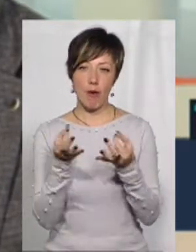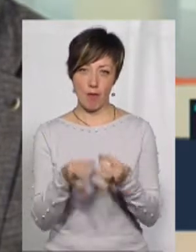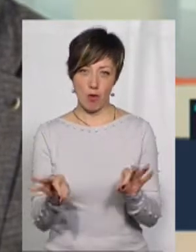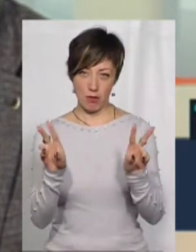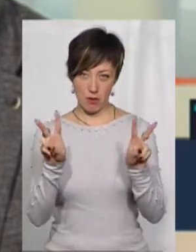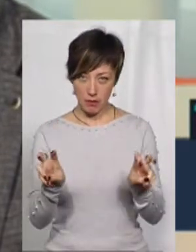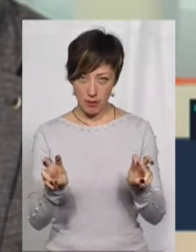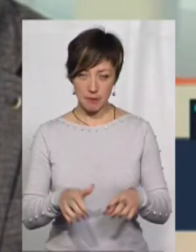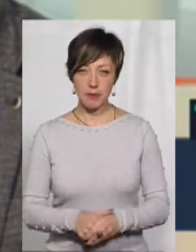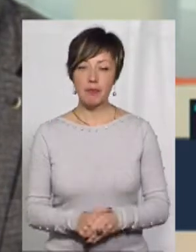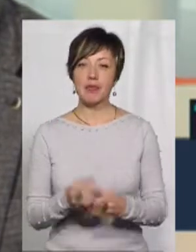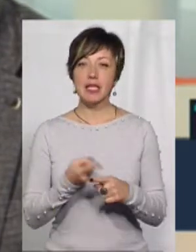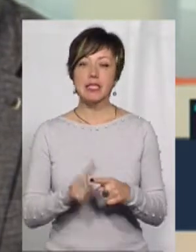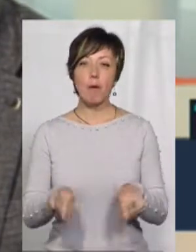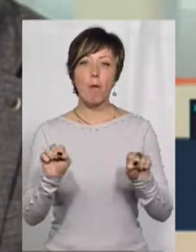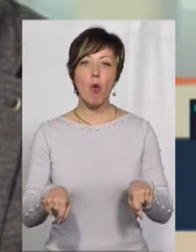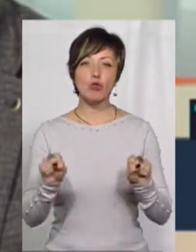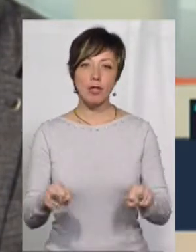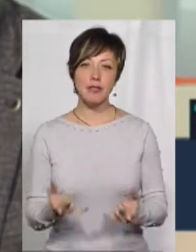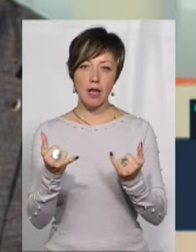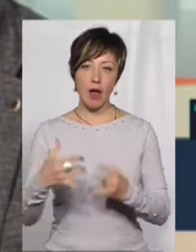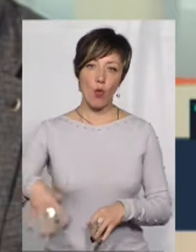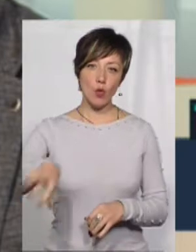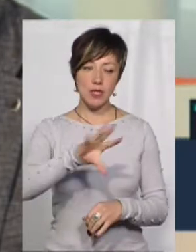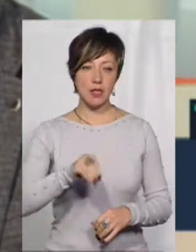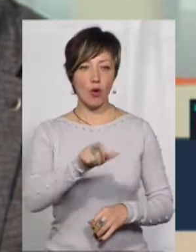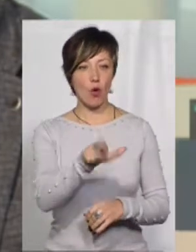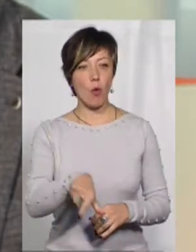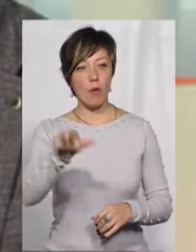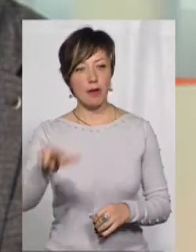що це можливість для усіх громадян